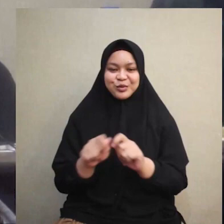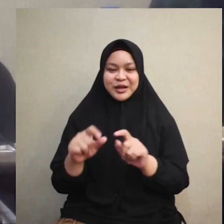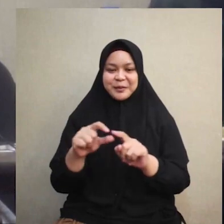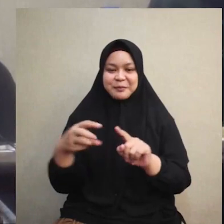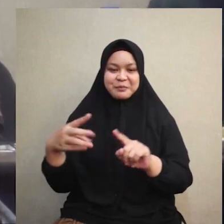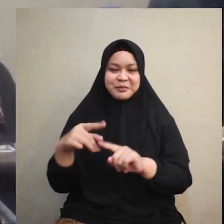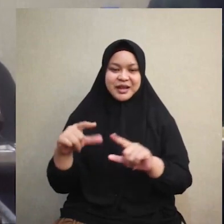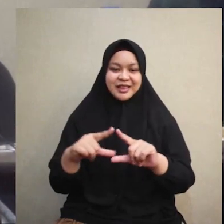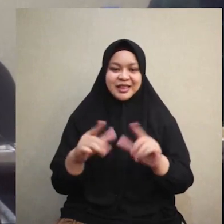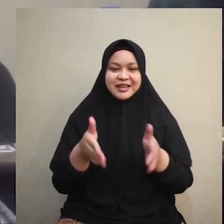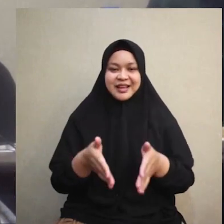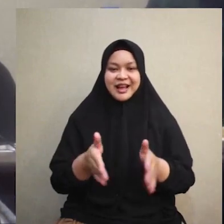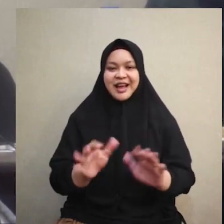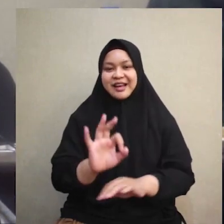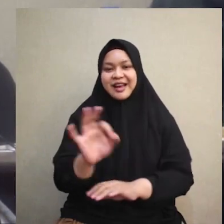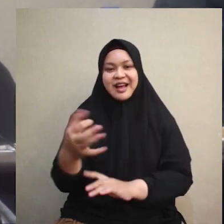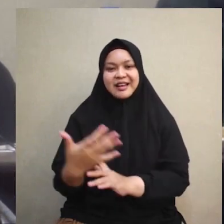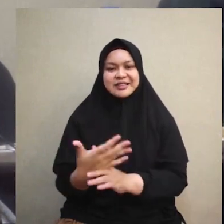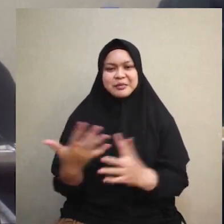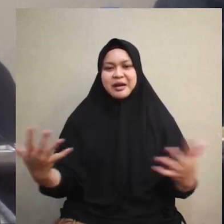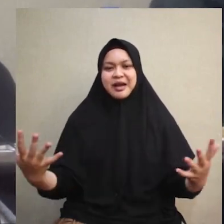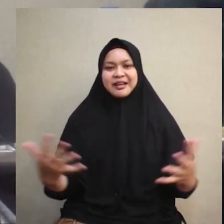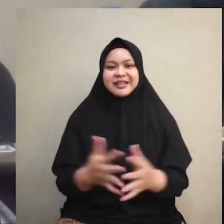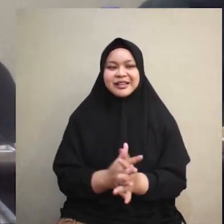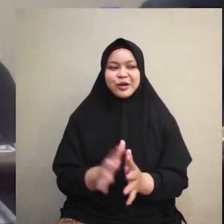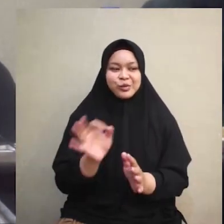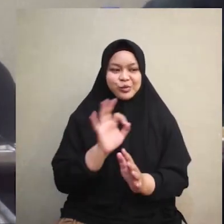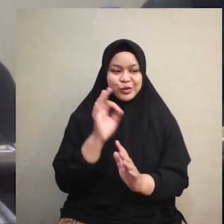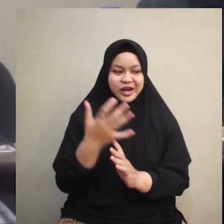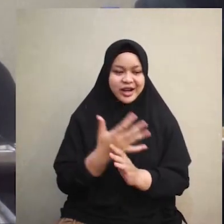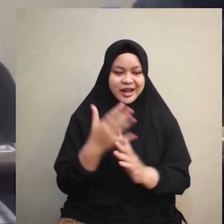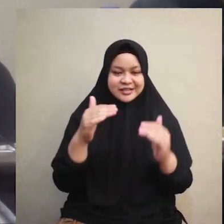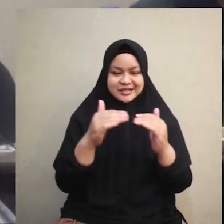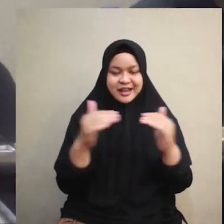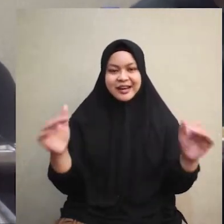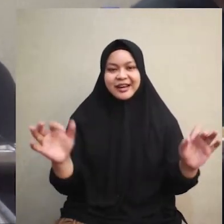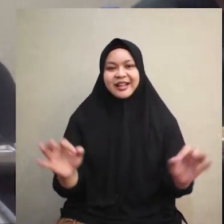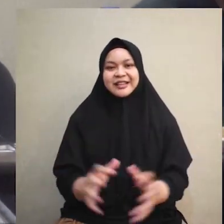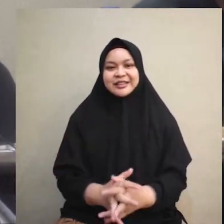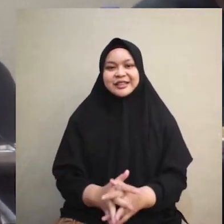juga ya berarti bukan akses